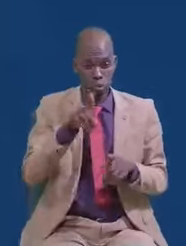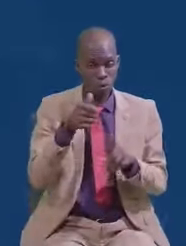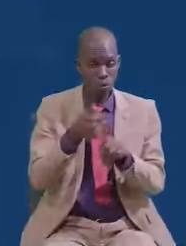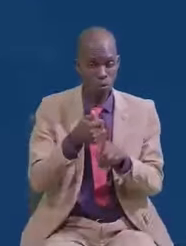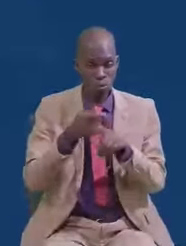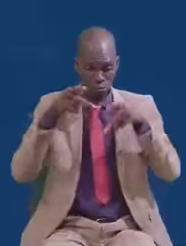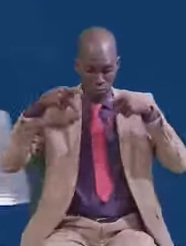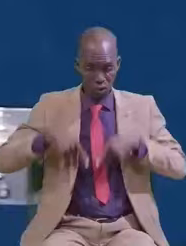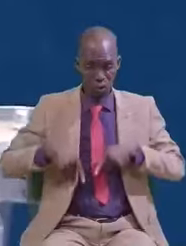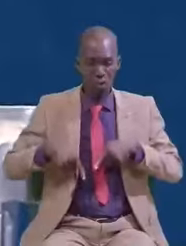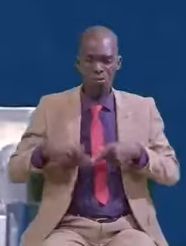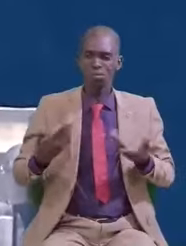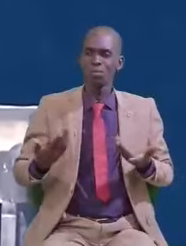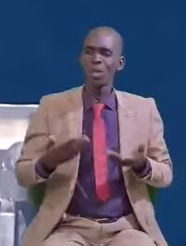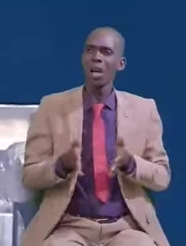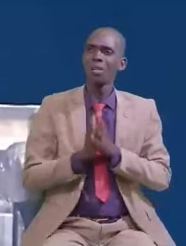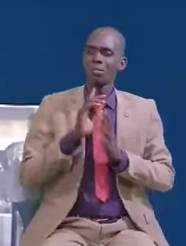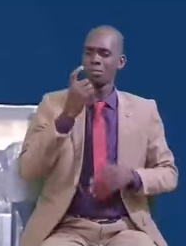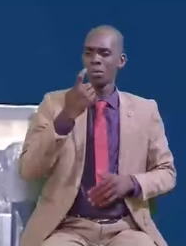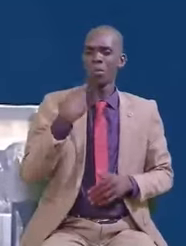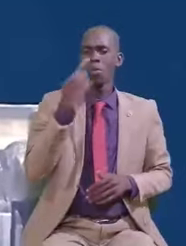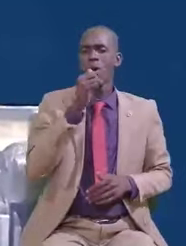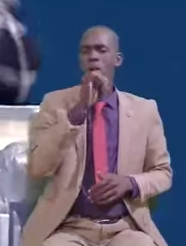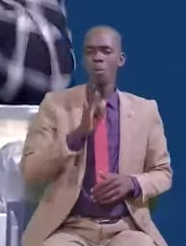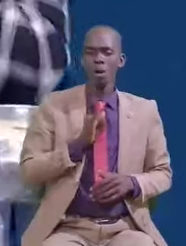Même toi-même, tu dis, mais qui suis-je? Je suis rien.